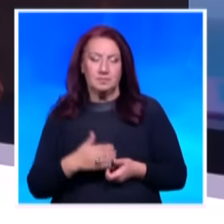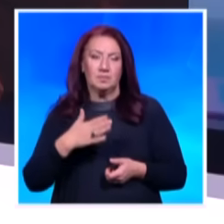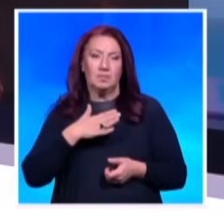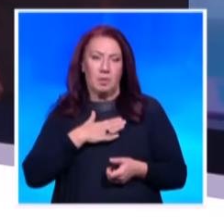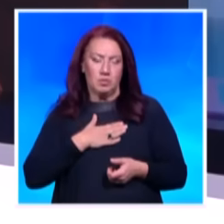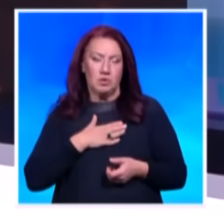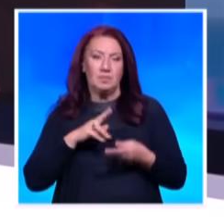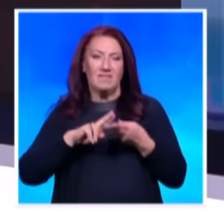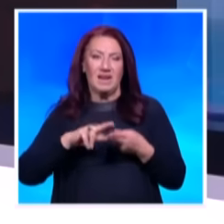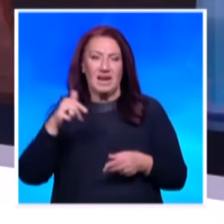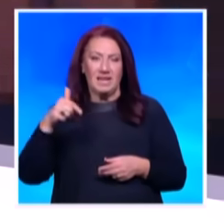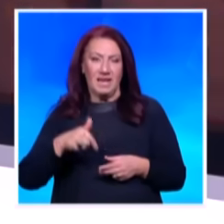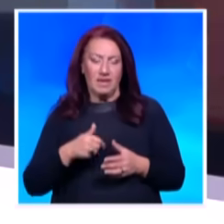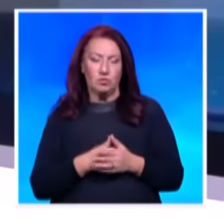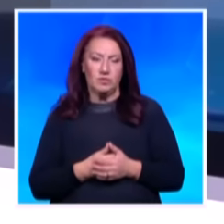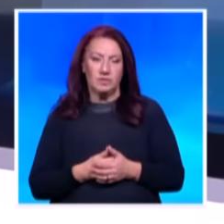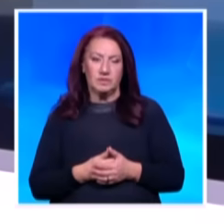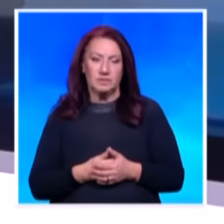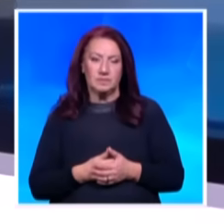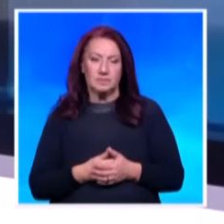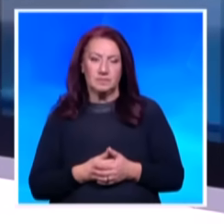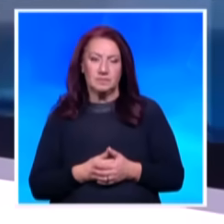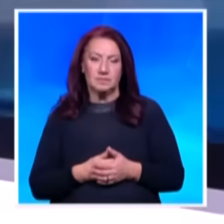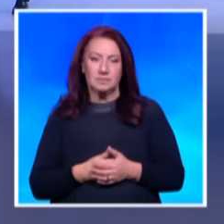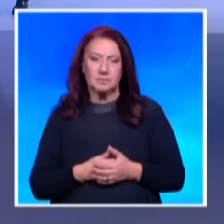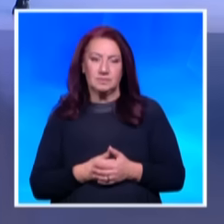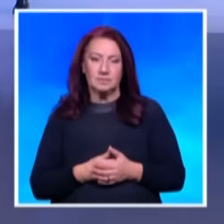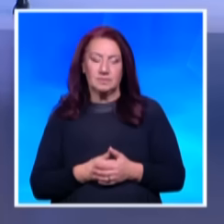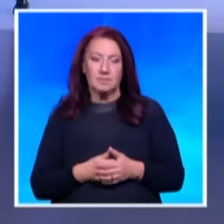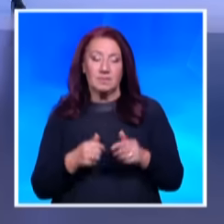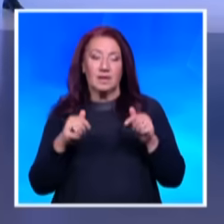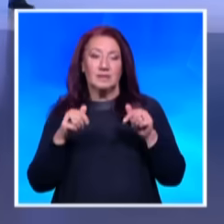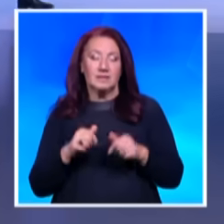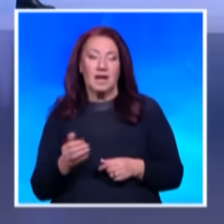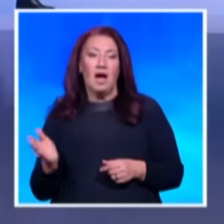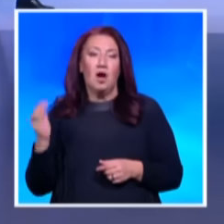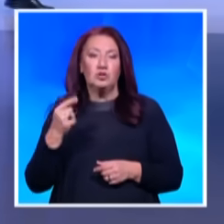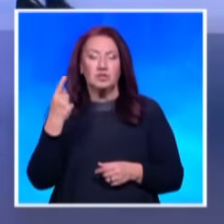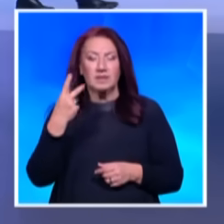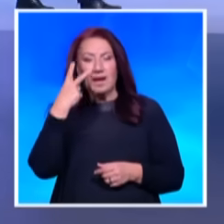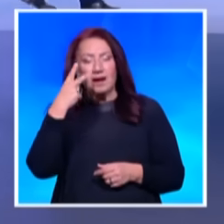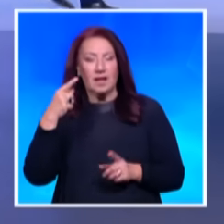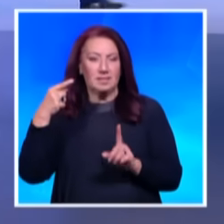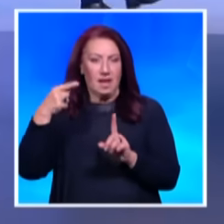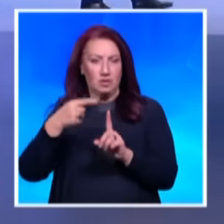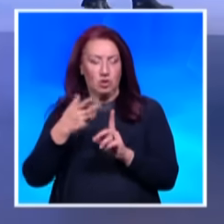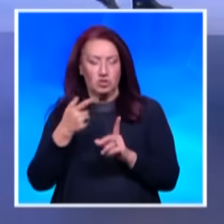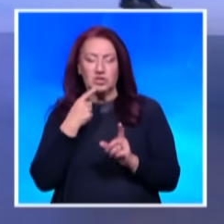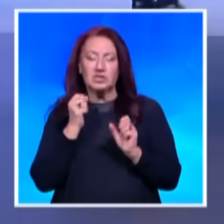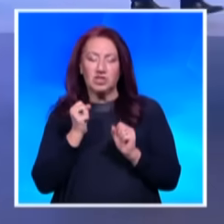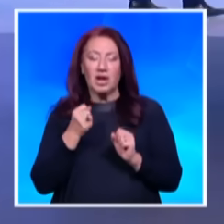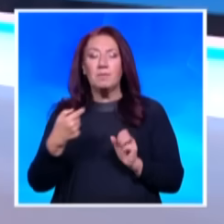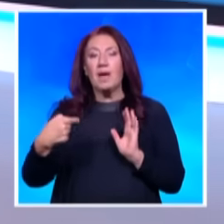за ескалацията на напрежението около националния стадион. Сега още една гледна точка. Очакваме от Християна